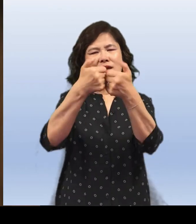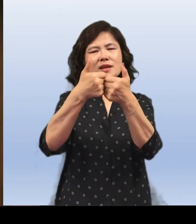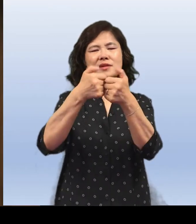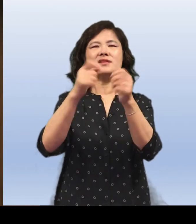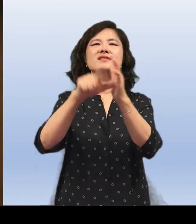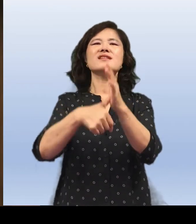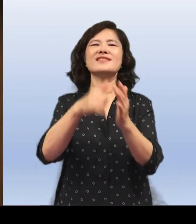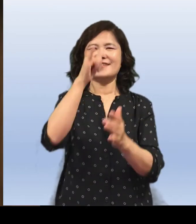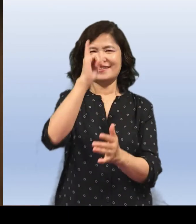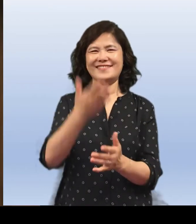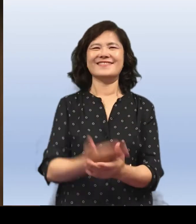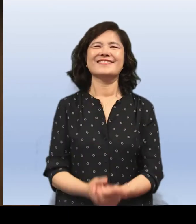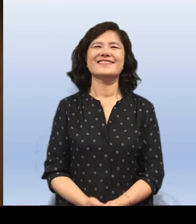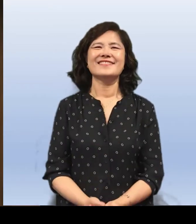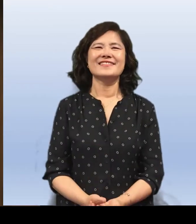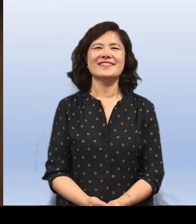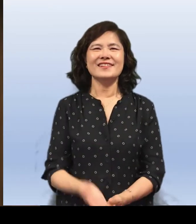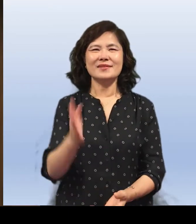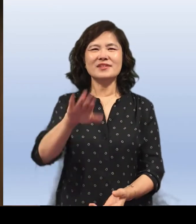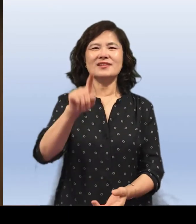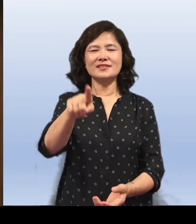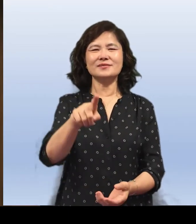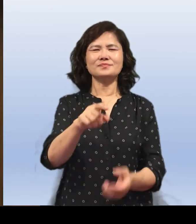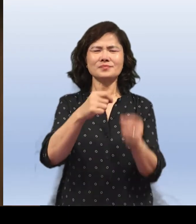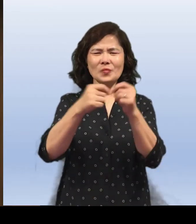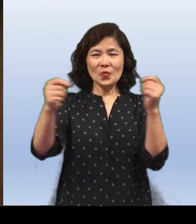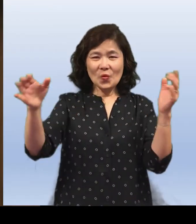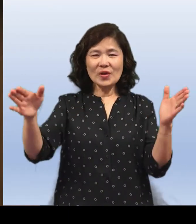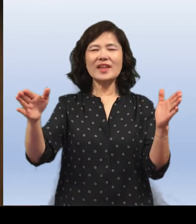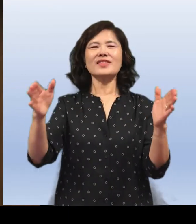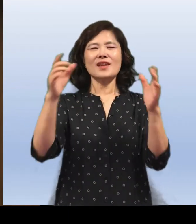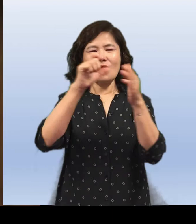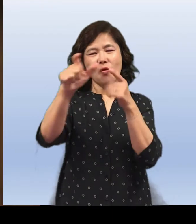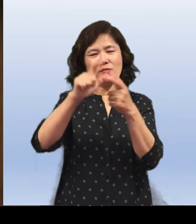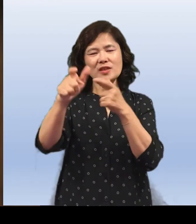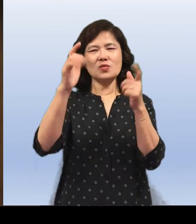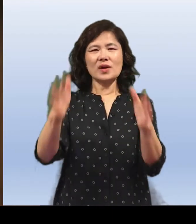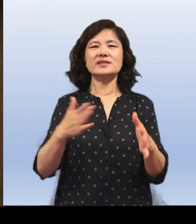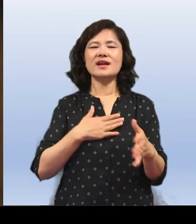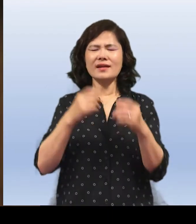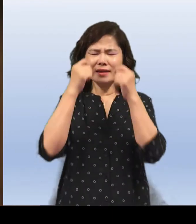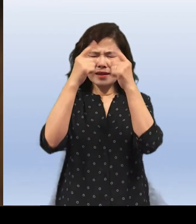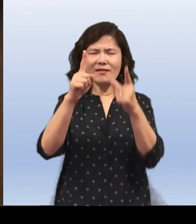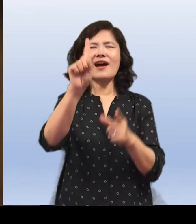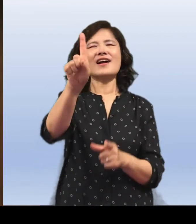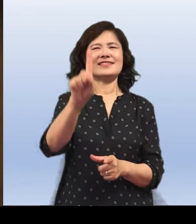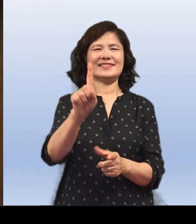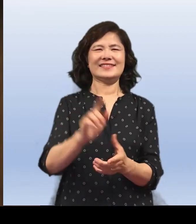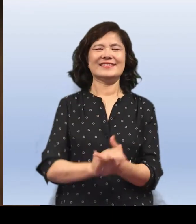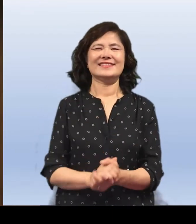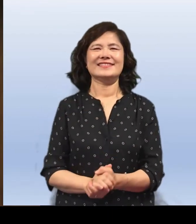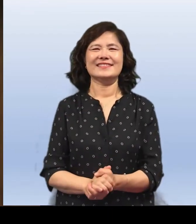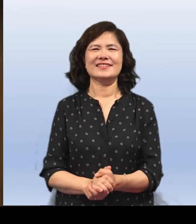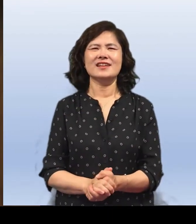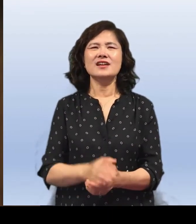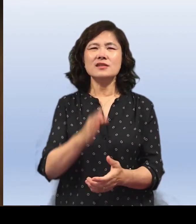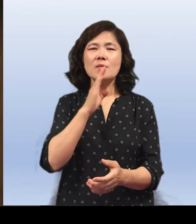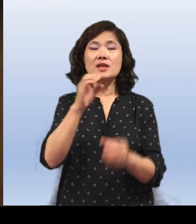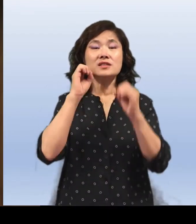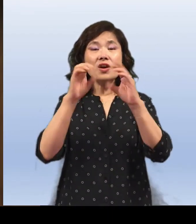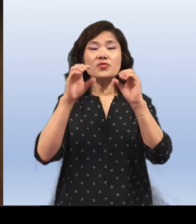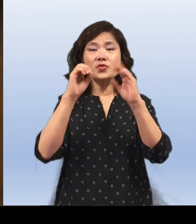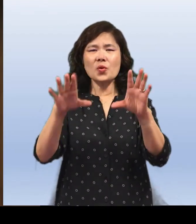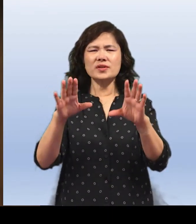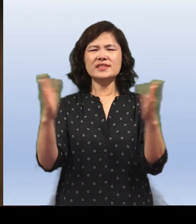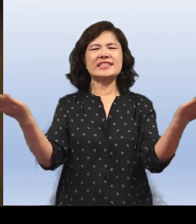시간들이 있었습니다. 그러면서 그 오랜 고뇌의 시간 동안 제가 깨달은 것은 딱 한 가지였어요. 선교는